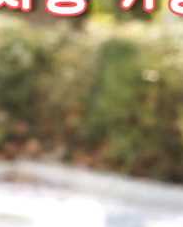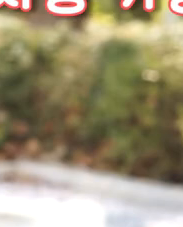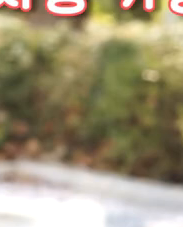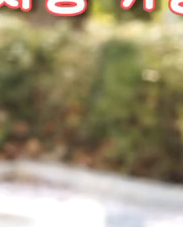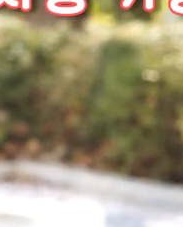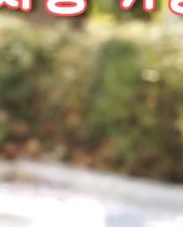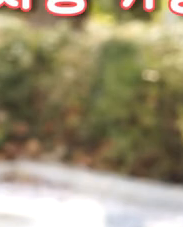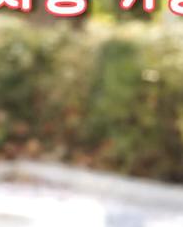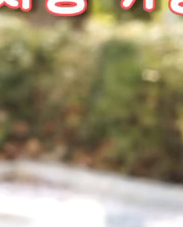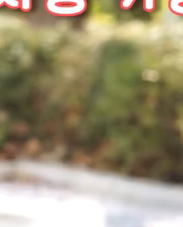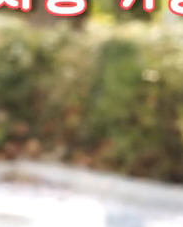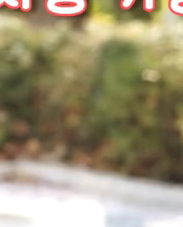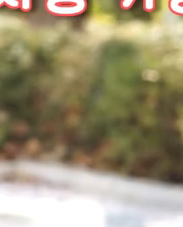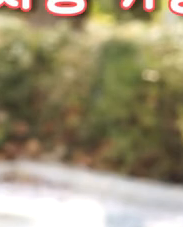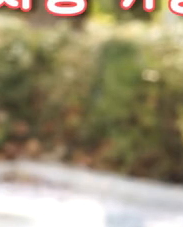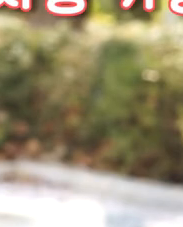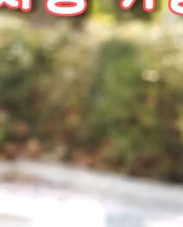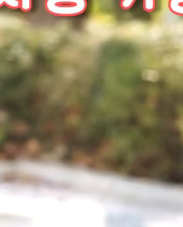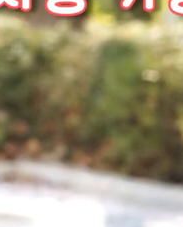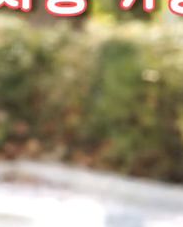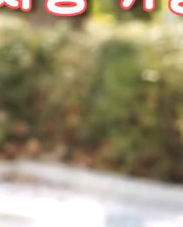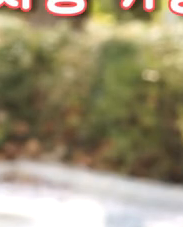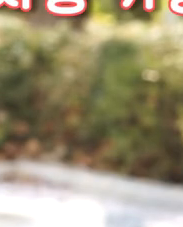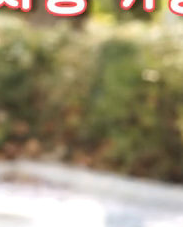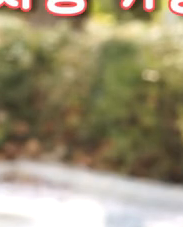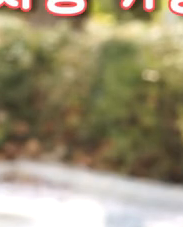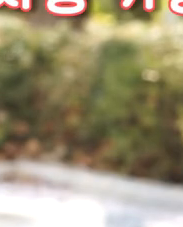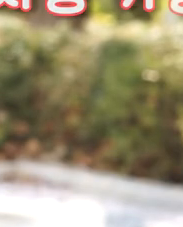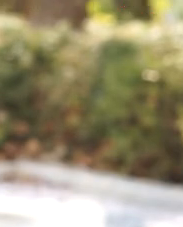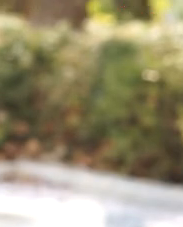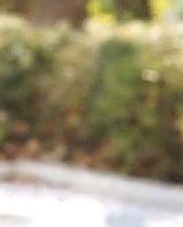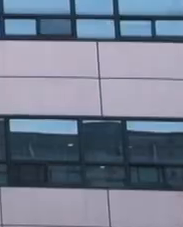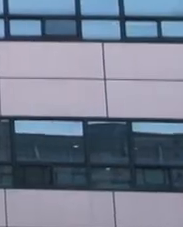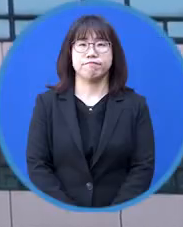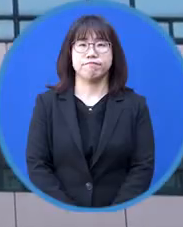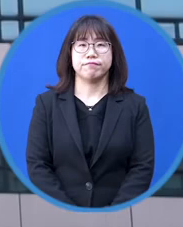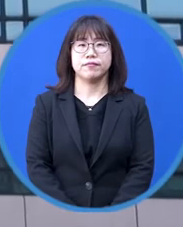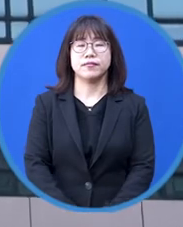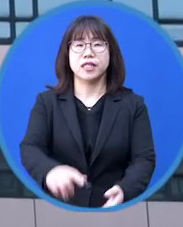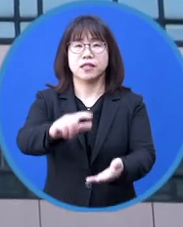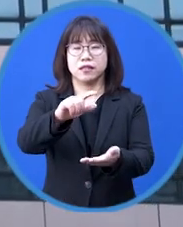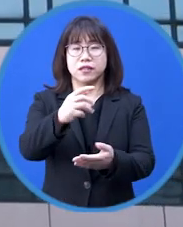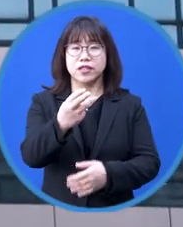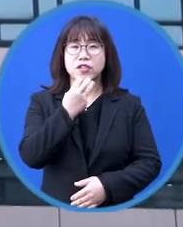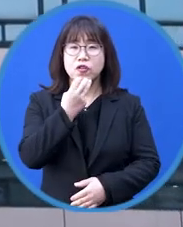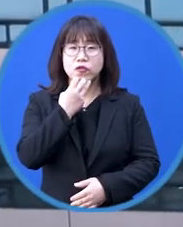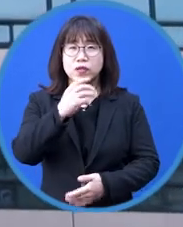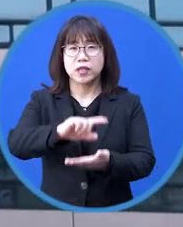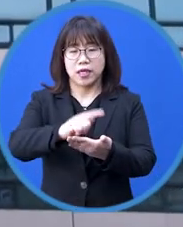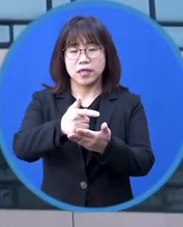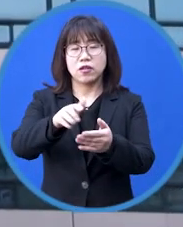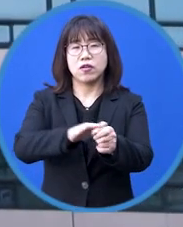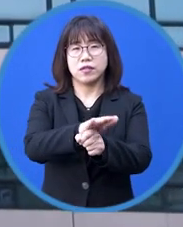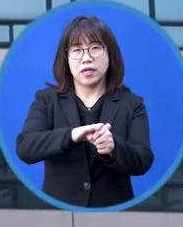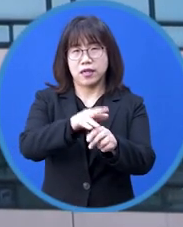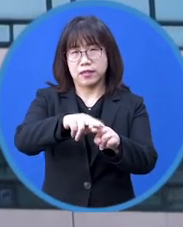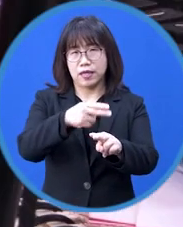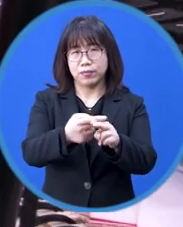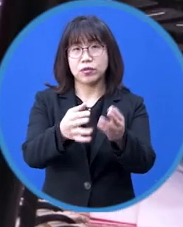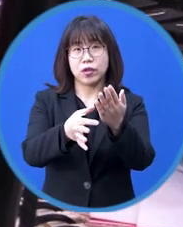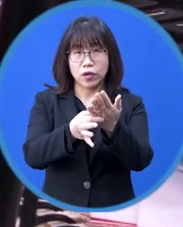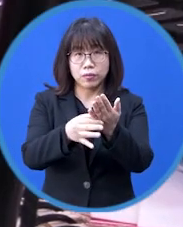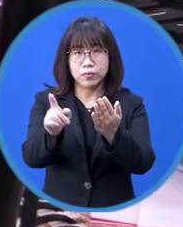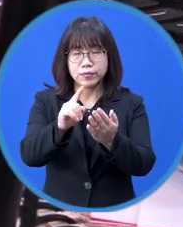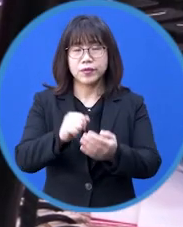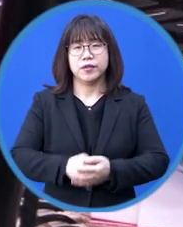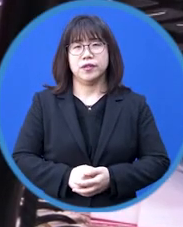가능한 강서 사랑 상품권을 발행하고 운영에 들어갔습니다. 서울 강서 사랑 상품권은 강서구에서